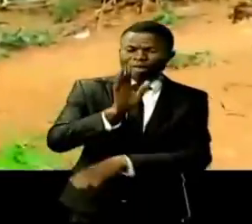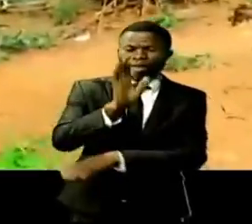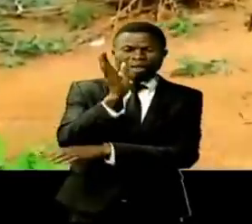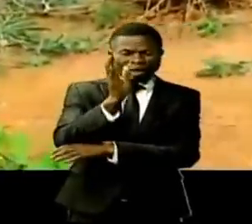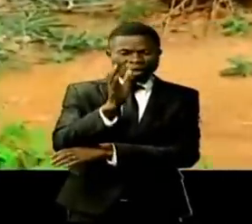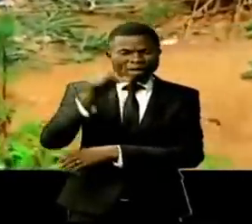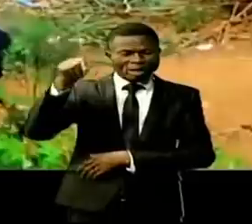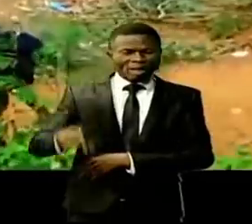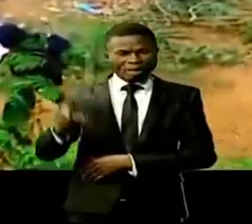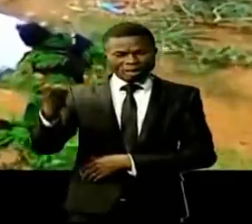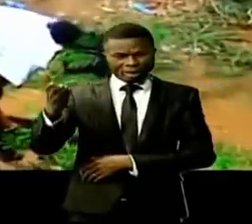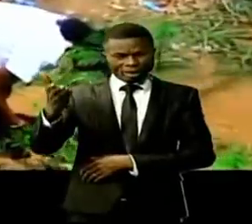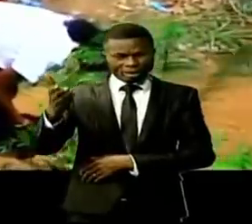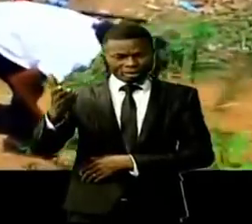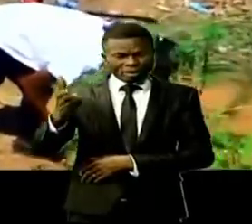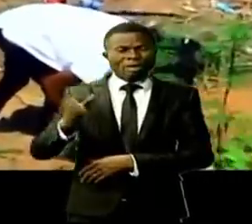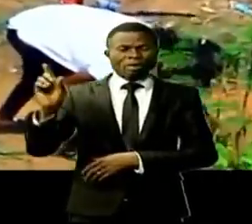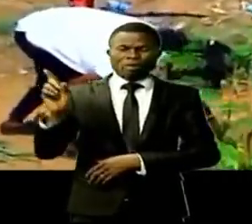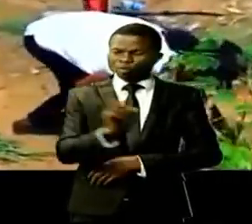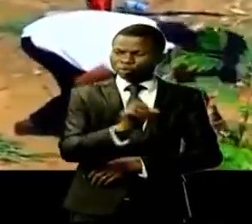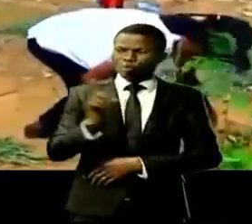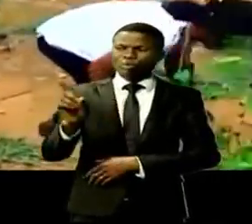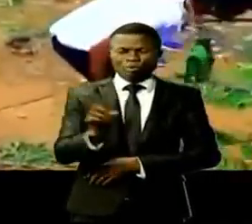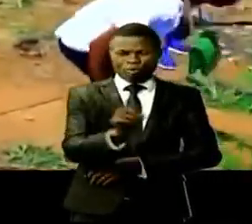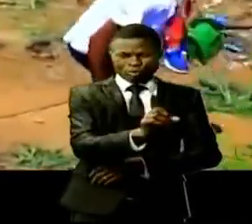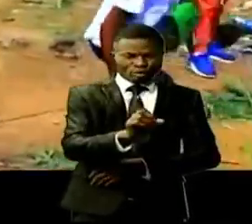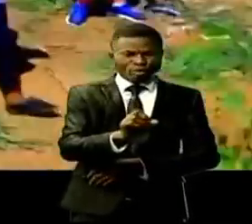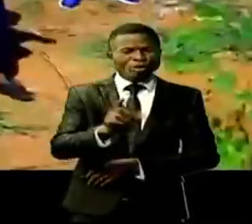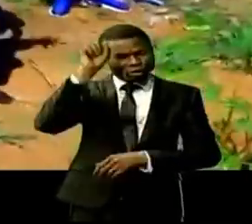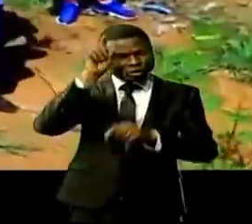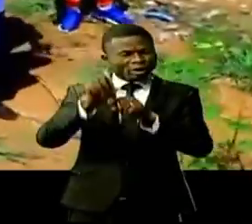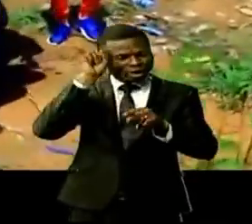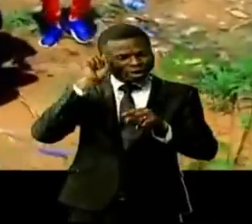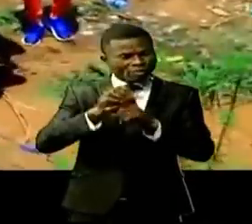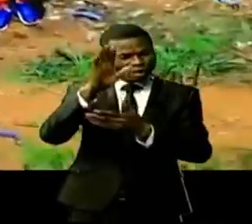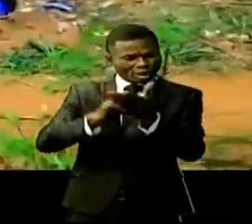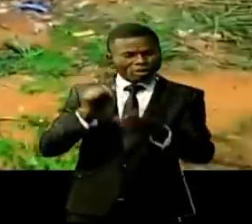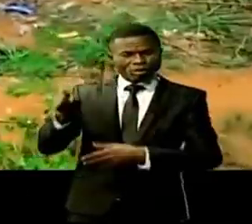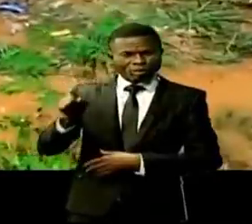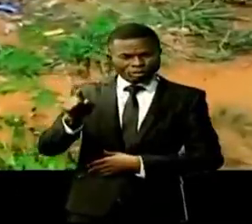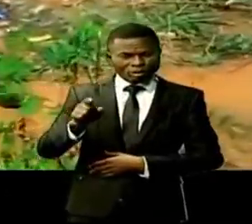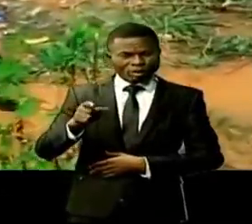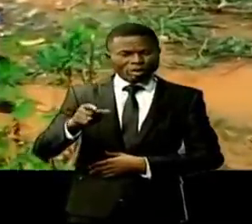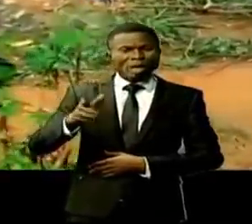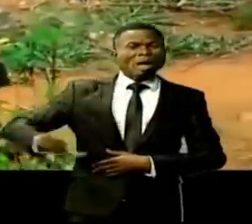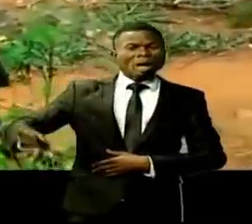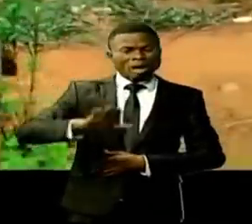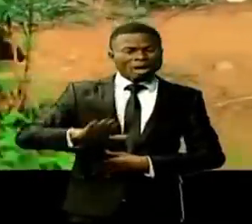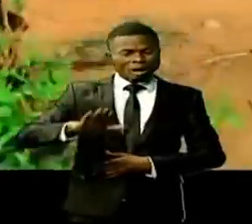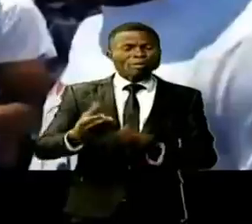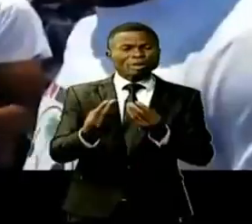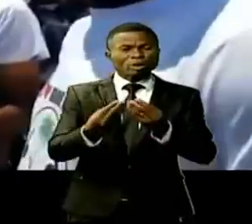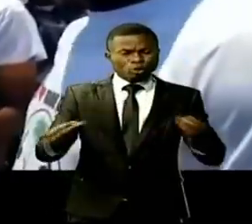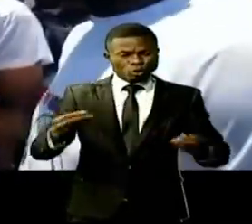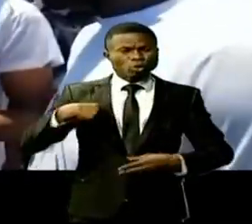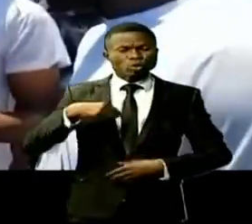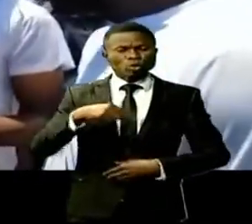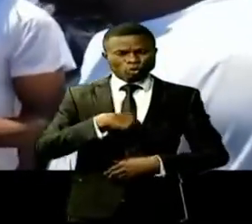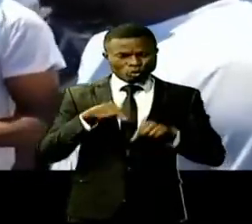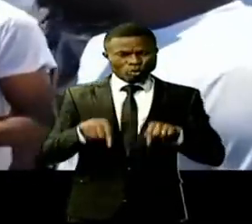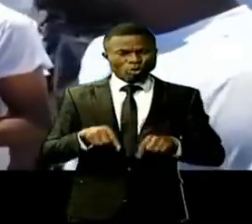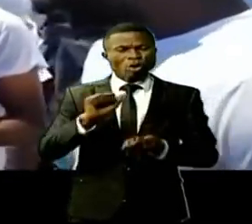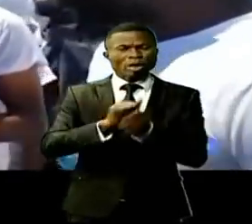quartier Kra. Il sera tour à tour suivi par ses frères et sœurs. Nous sommes là parmi les pays solutions par rapport